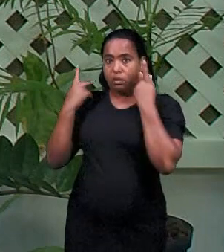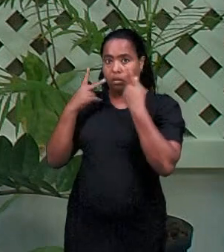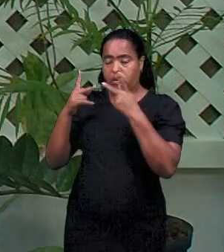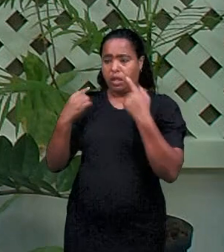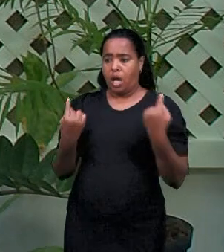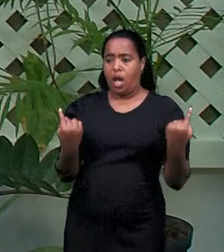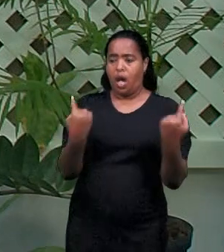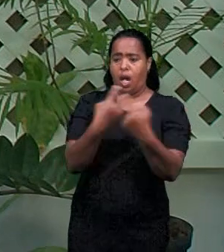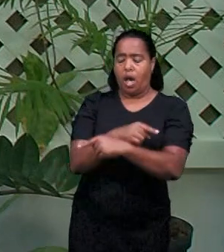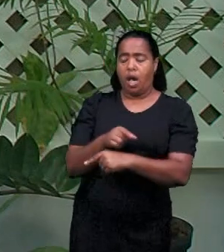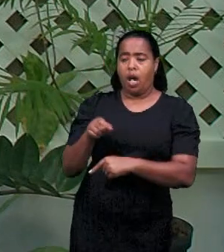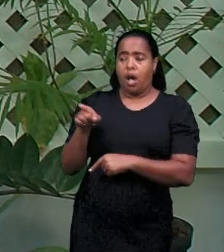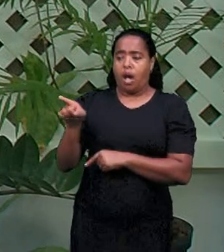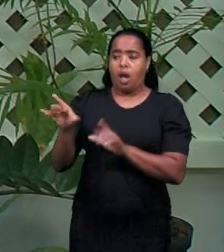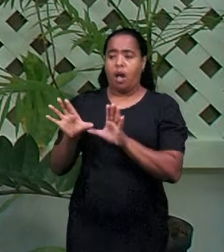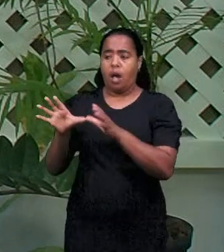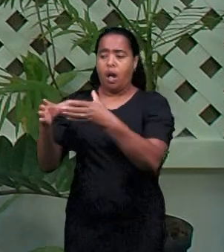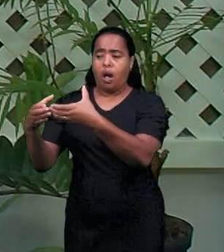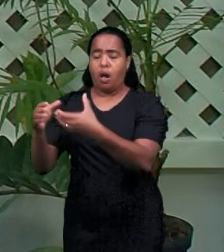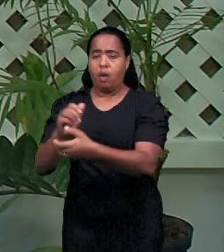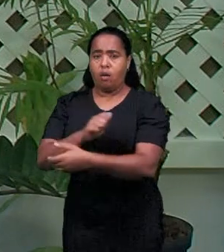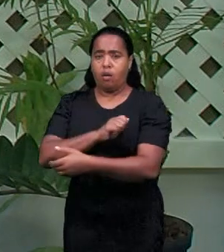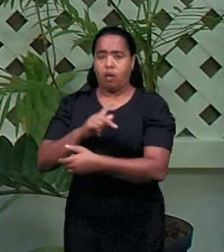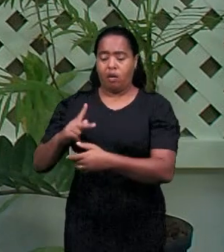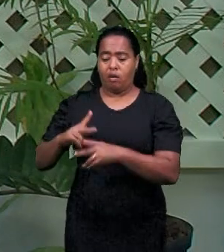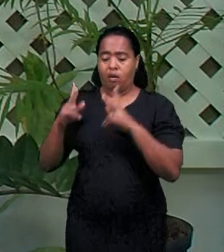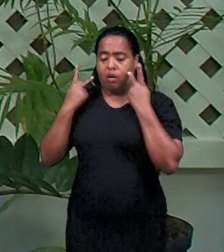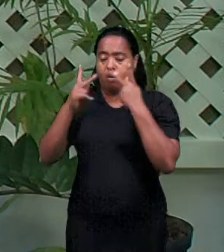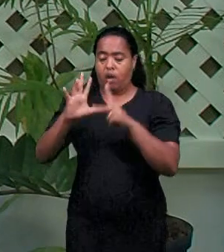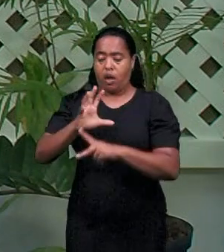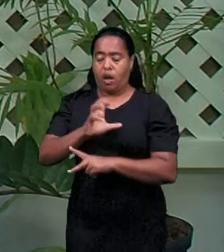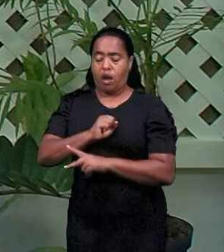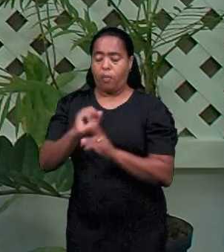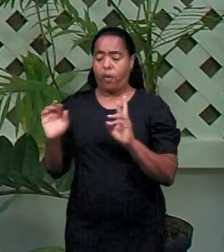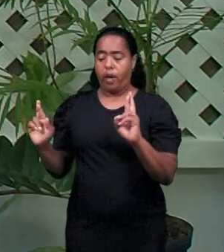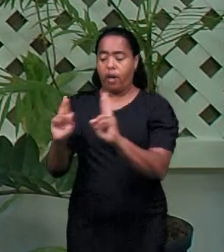Quand les apôtres prêchaient à amour, l'amour